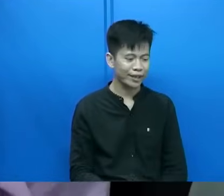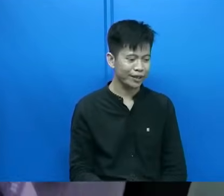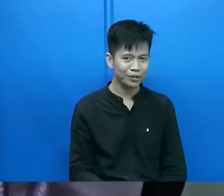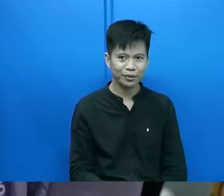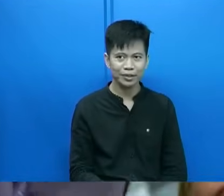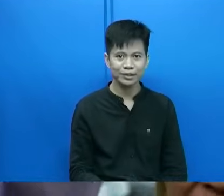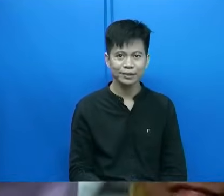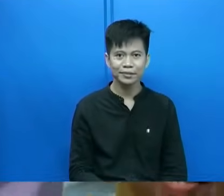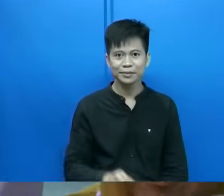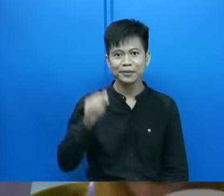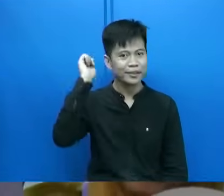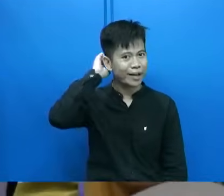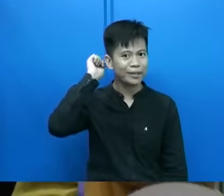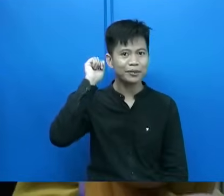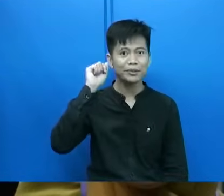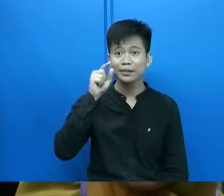Ibu ada?